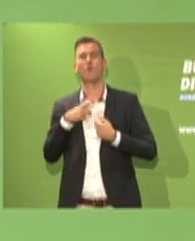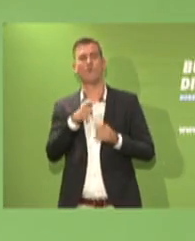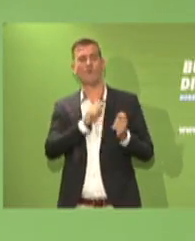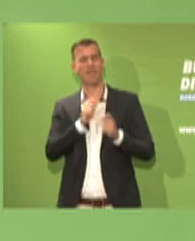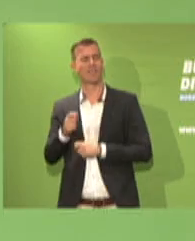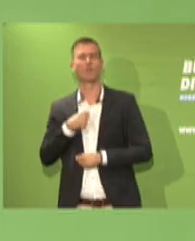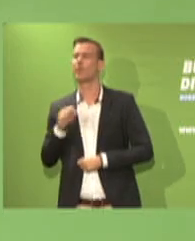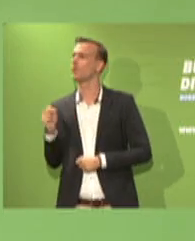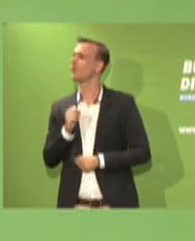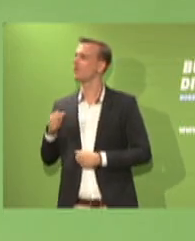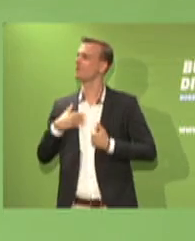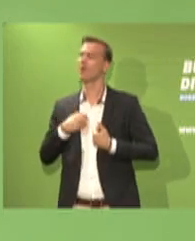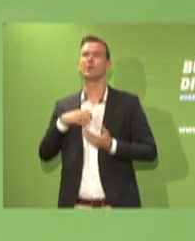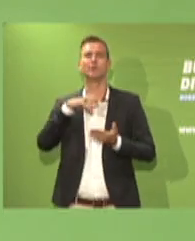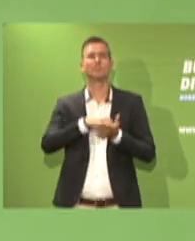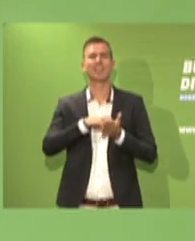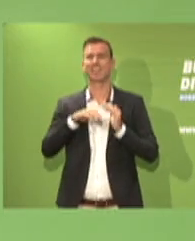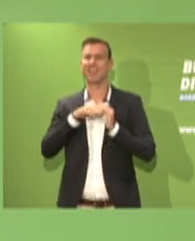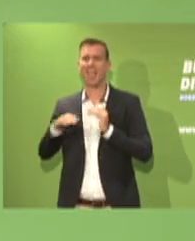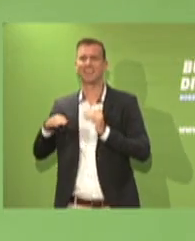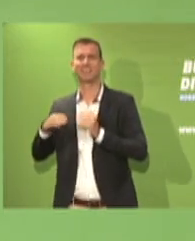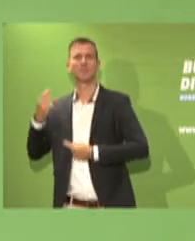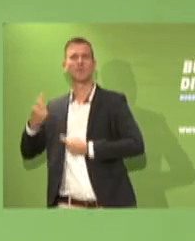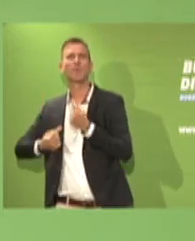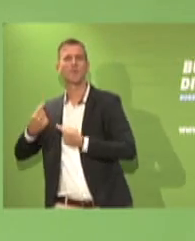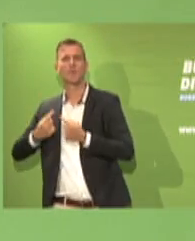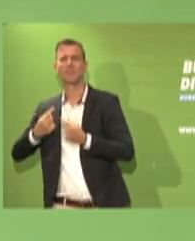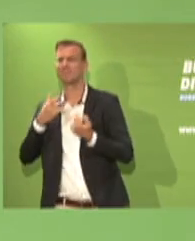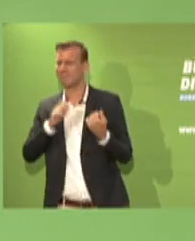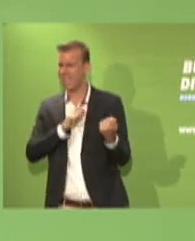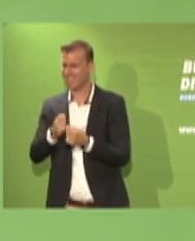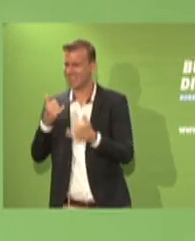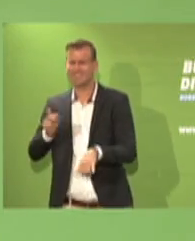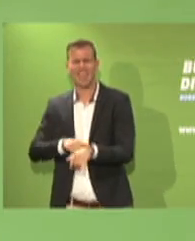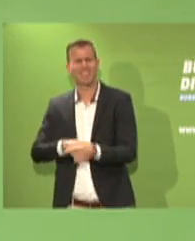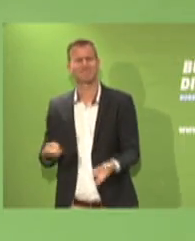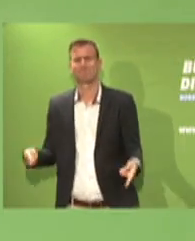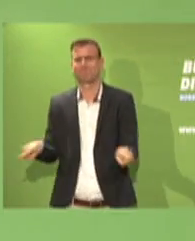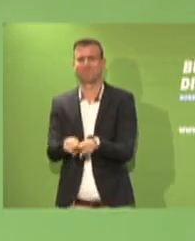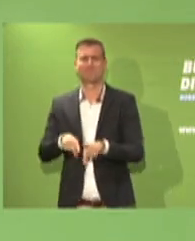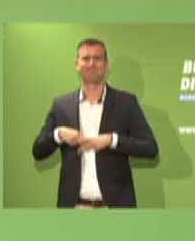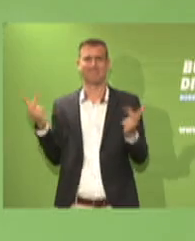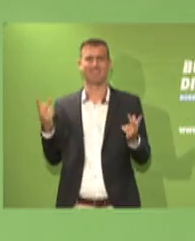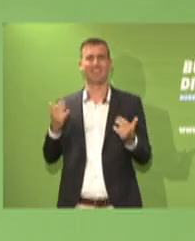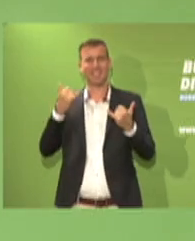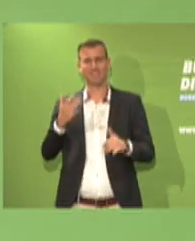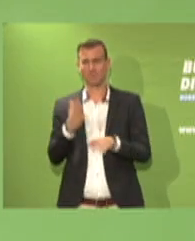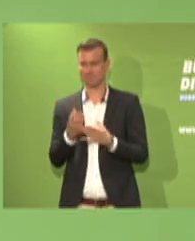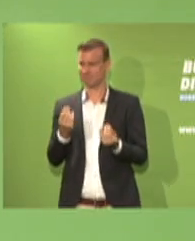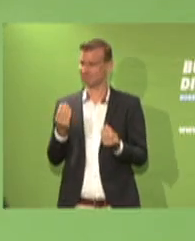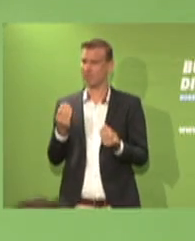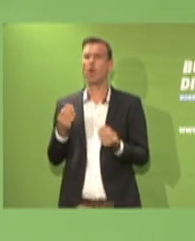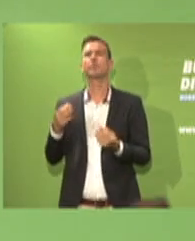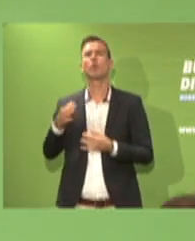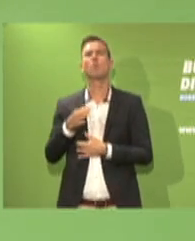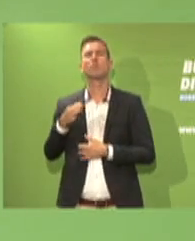ausgesprochen. Stadt, Land, Grün. Das ist ein Antrag, der kommt zur richtigen Zeit und es hat sich ja auch gezeigt, jetzt in den Kommunalwahlen,